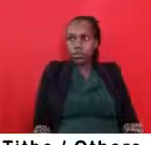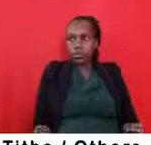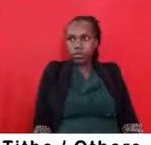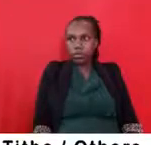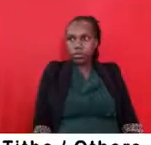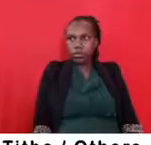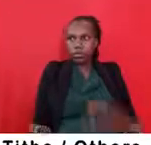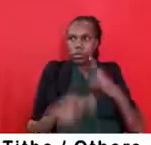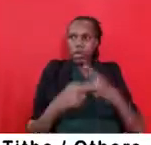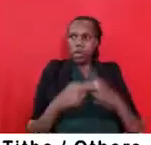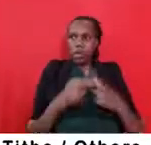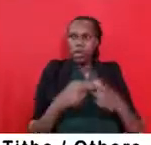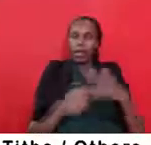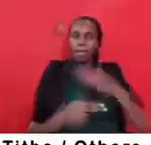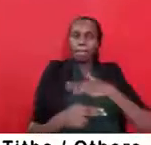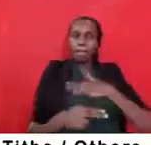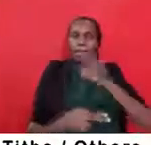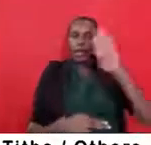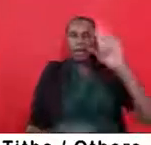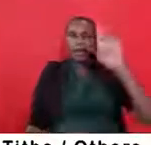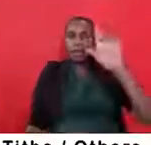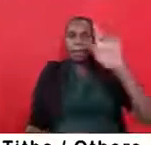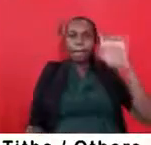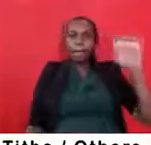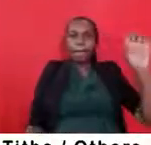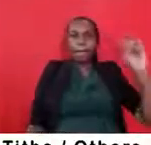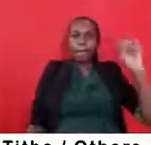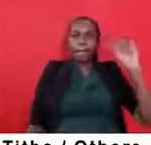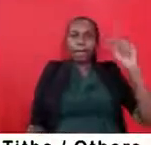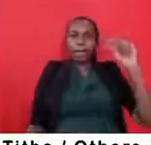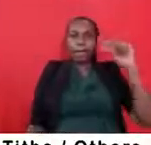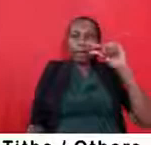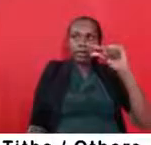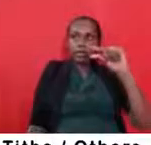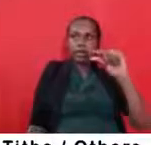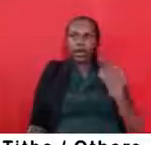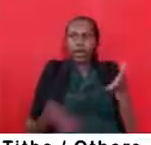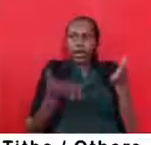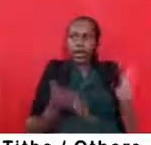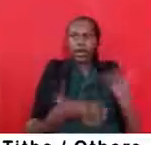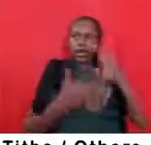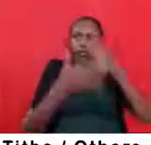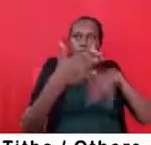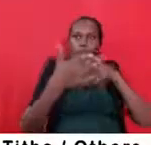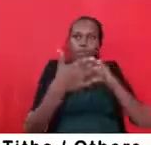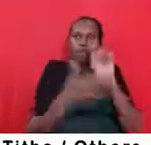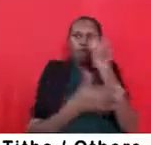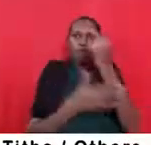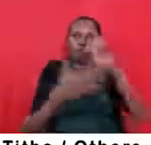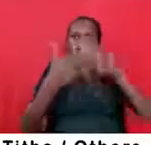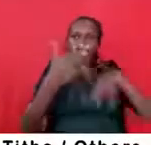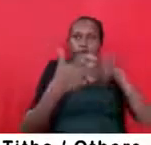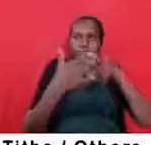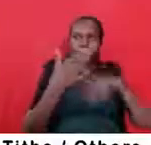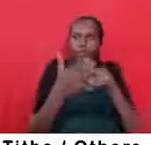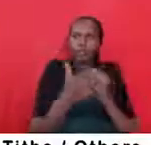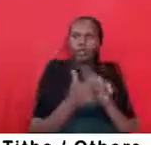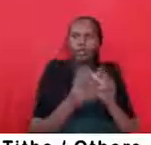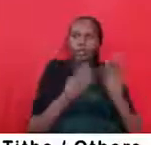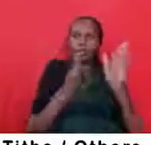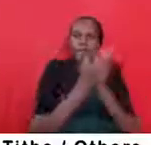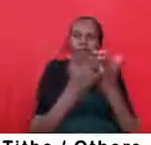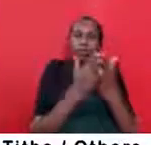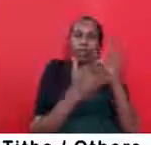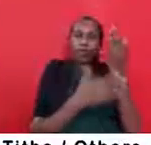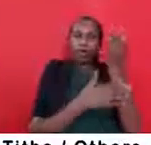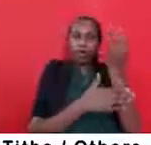Kwa majina naitwa Blessing Adhiambo, niko hapa kusoma somo la kwanza katika